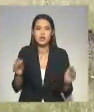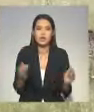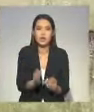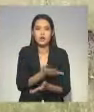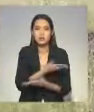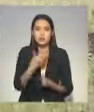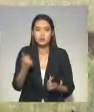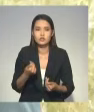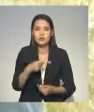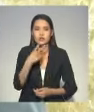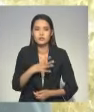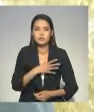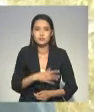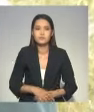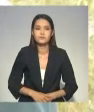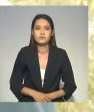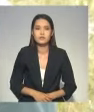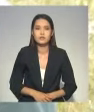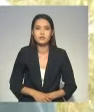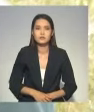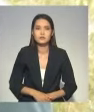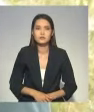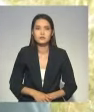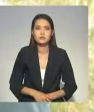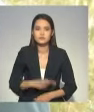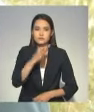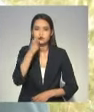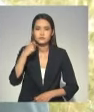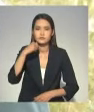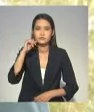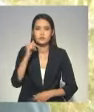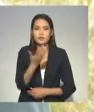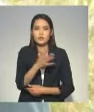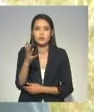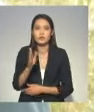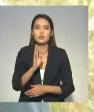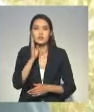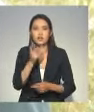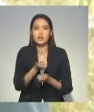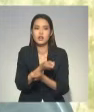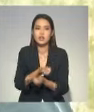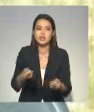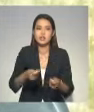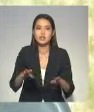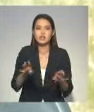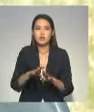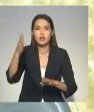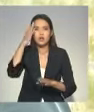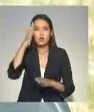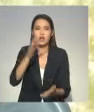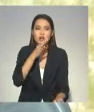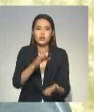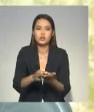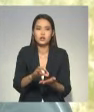тұр, дейді орманшылар. Темекі шегеді, от жағады, тамақ пісіретін деген сияқты, ондайларға біз әкімшілік